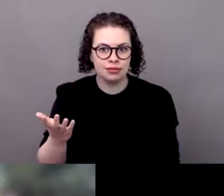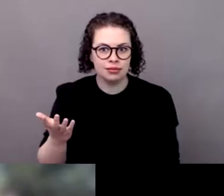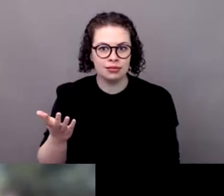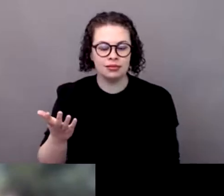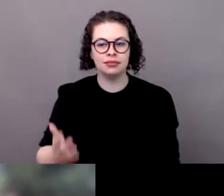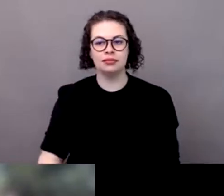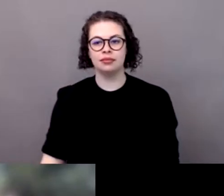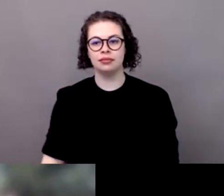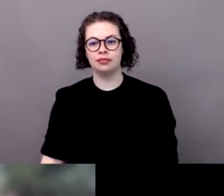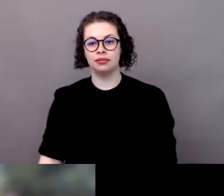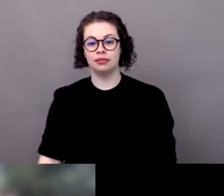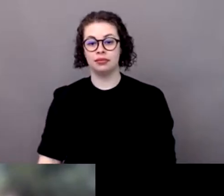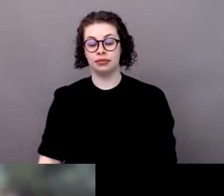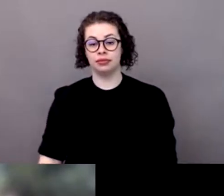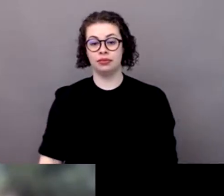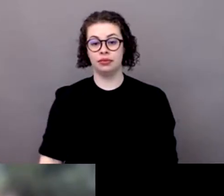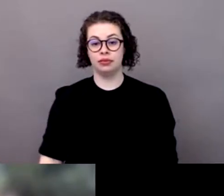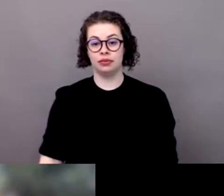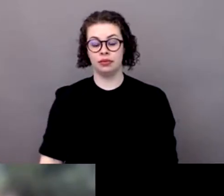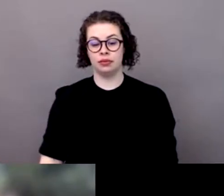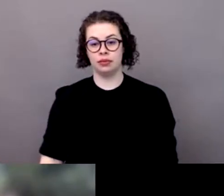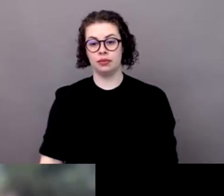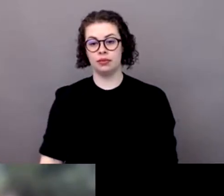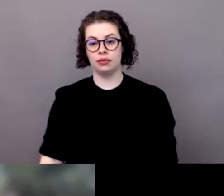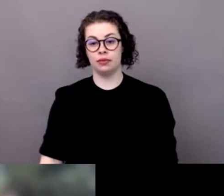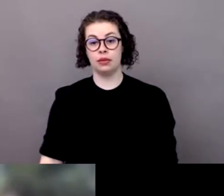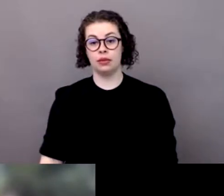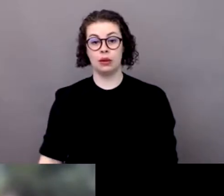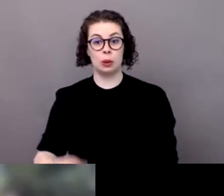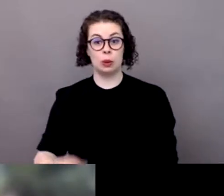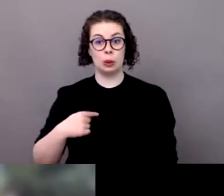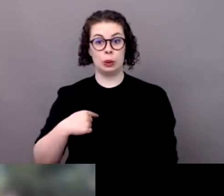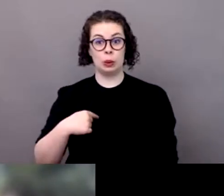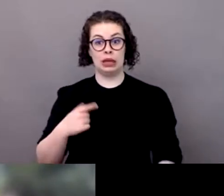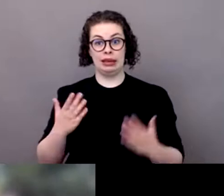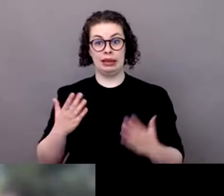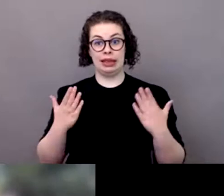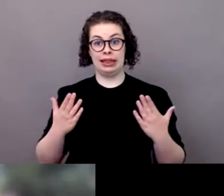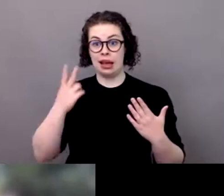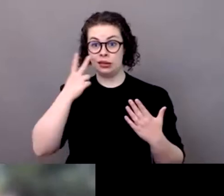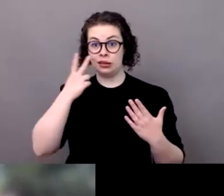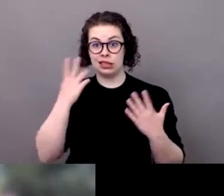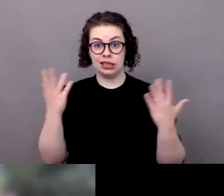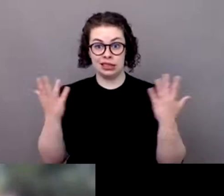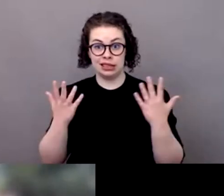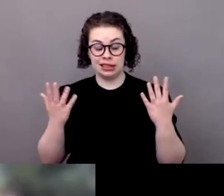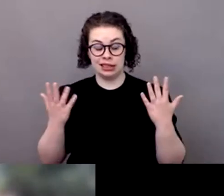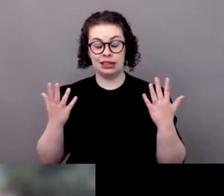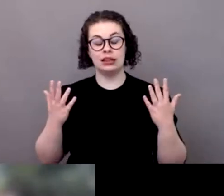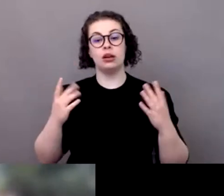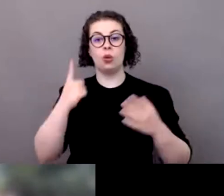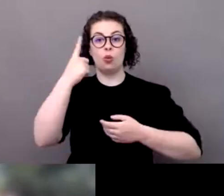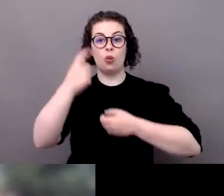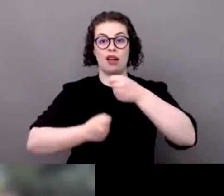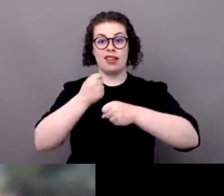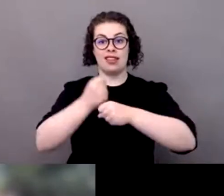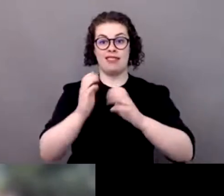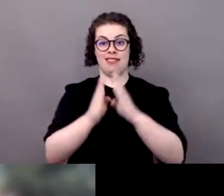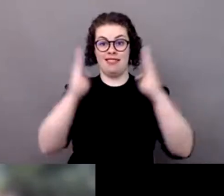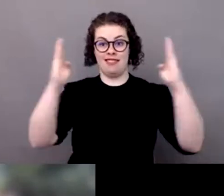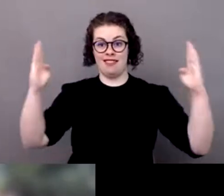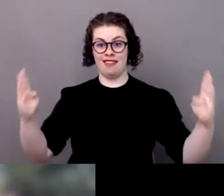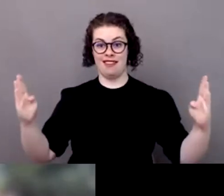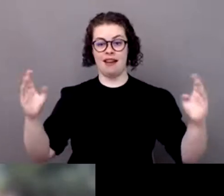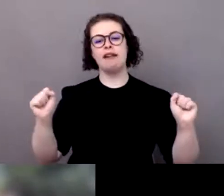réduire notre possibilité de pratiquer sport en plus si on parle du running les